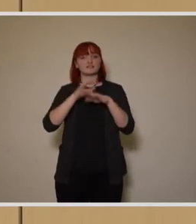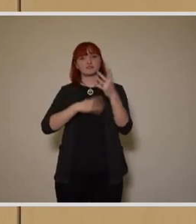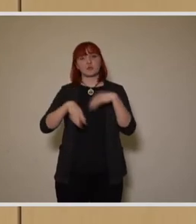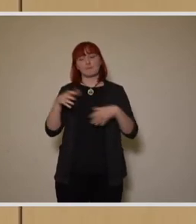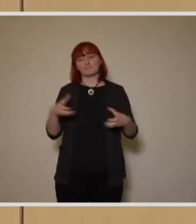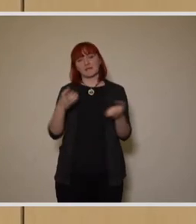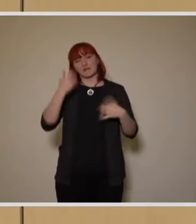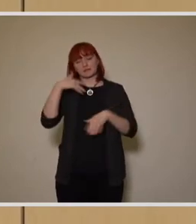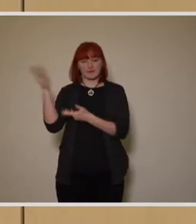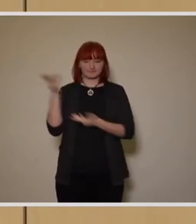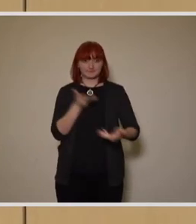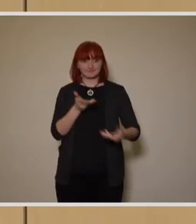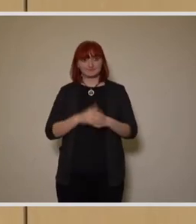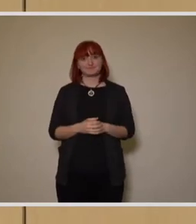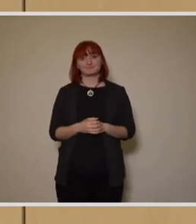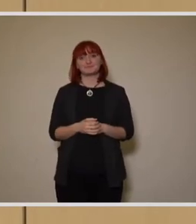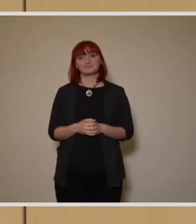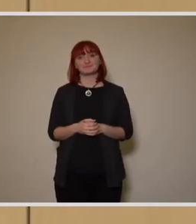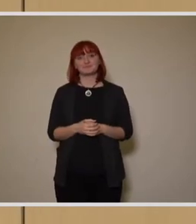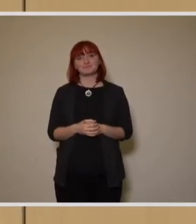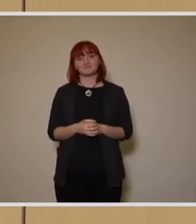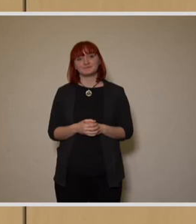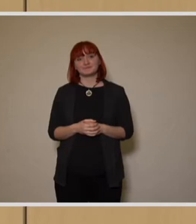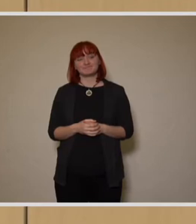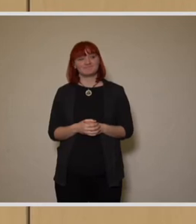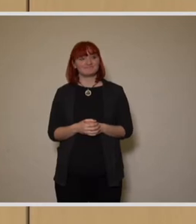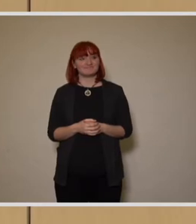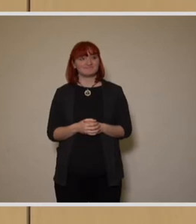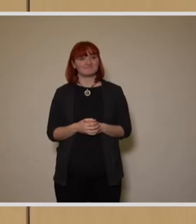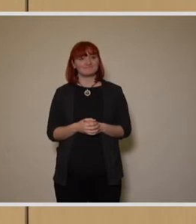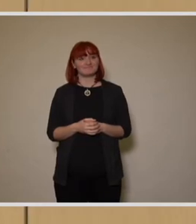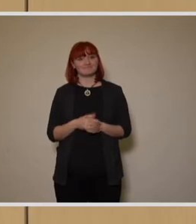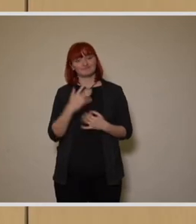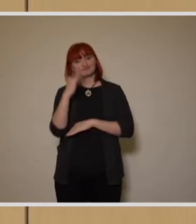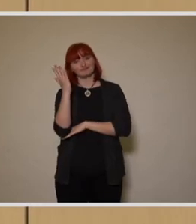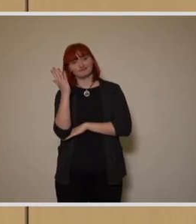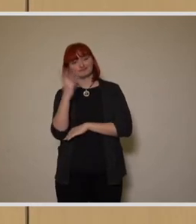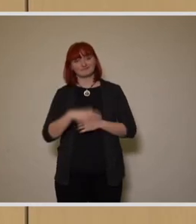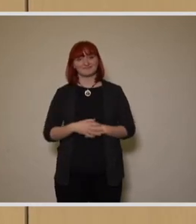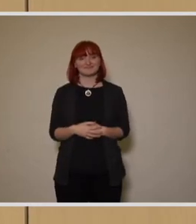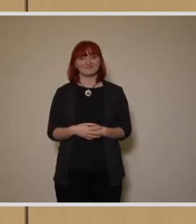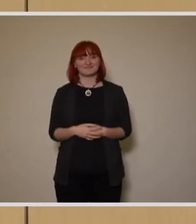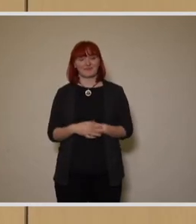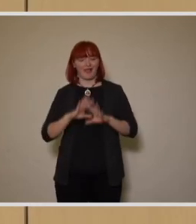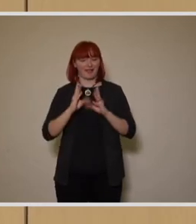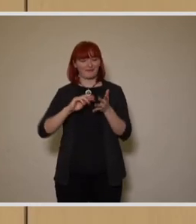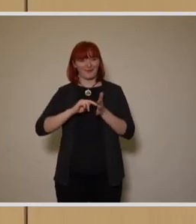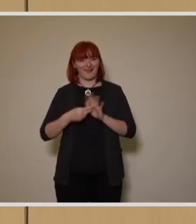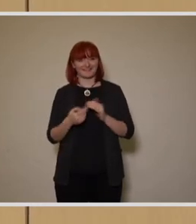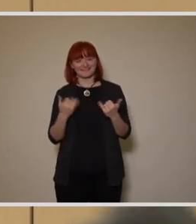begrüßen, Sie nach vorne bitten und das Rednerpult ist für Sie vorbereitet. Die